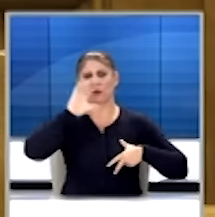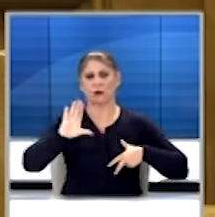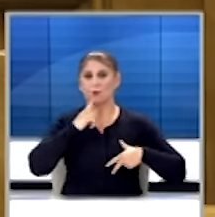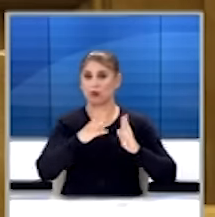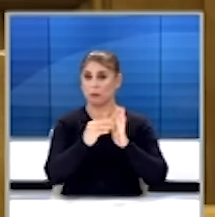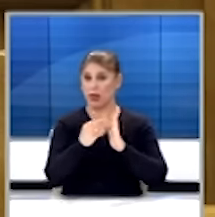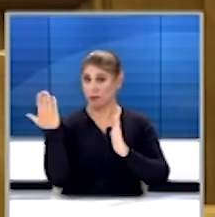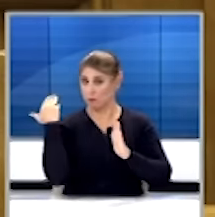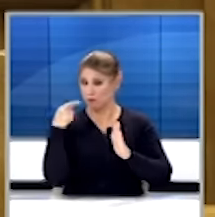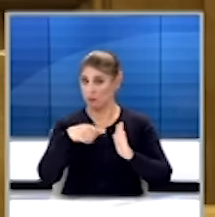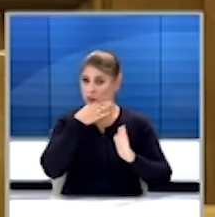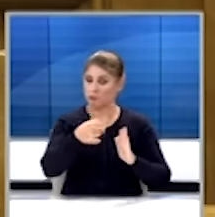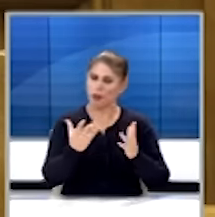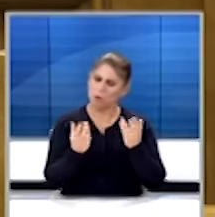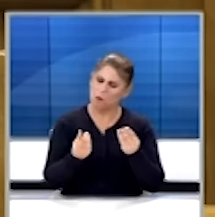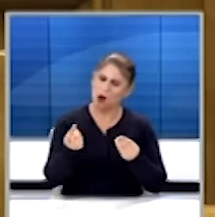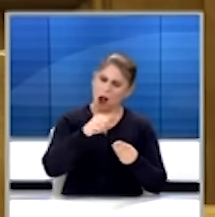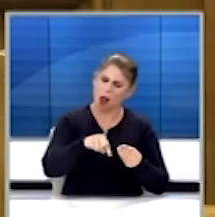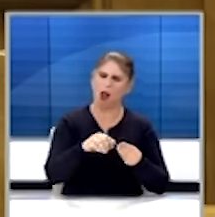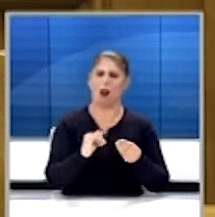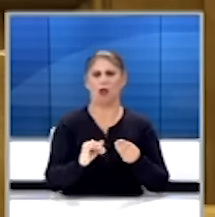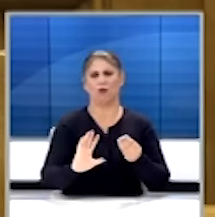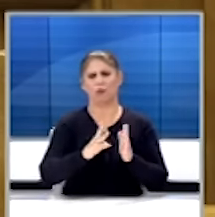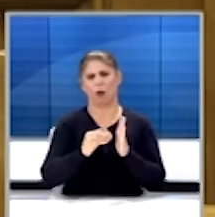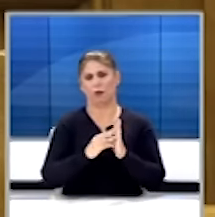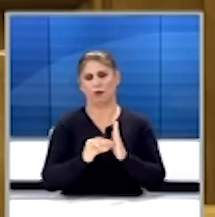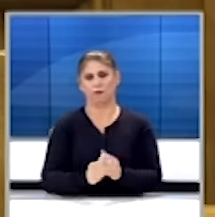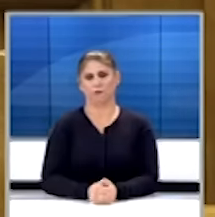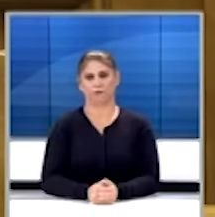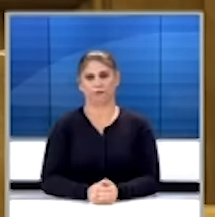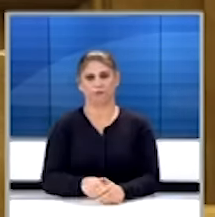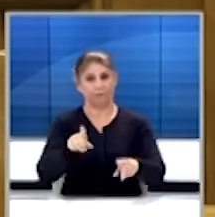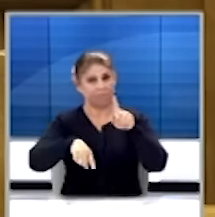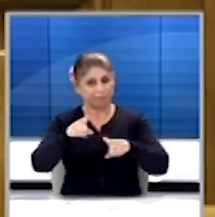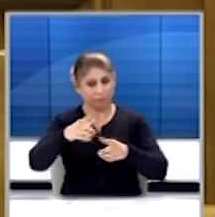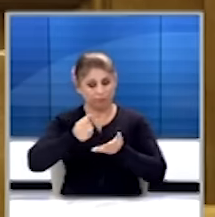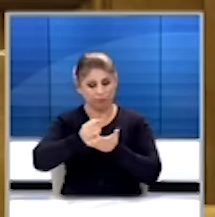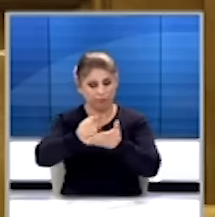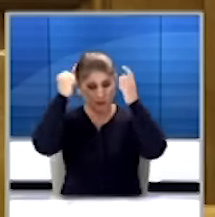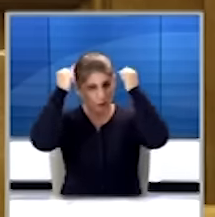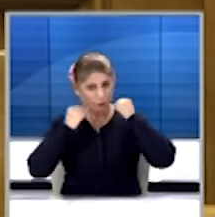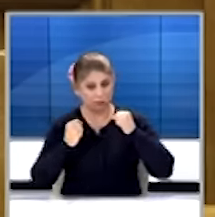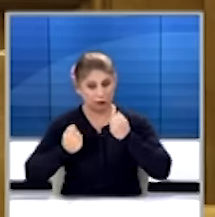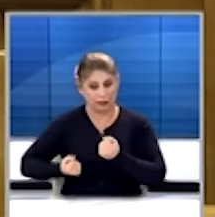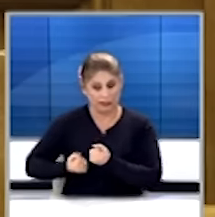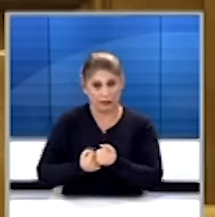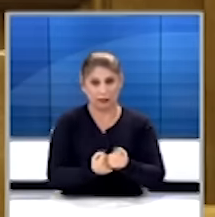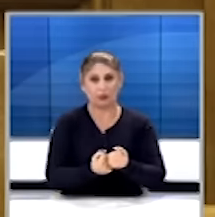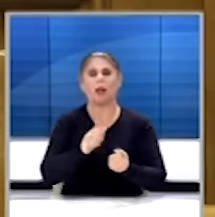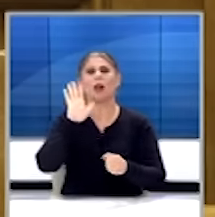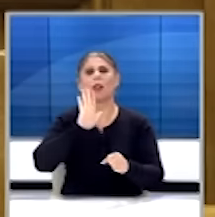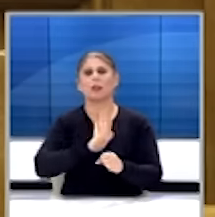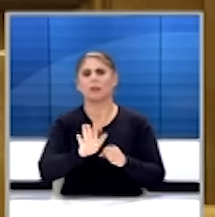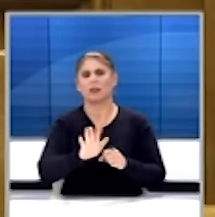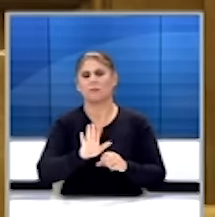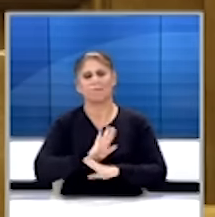έδωσα λίγο παραπάνω, αλλά και πολλά άλλα ακόμα. Και βέβαια, κάποιες αποζημιώσεις και ενισχύσεις που δεν φτάνουν